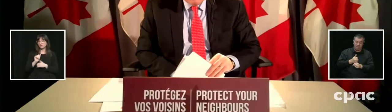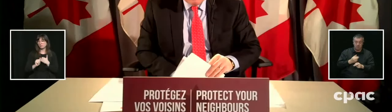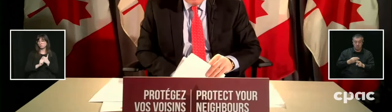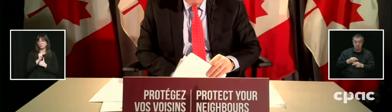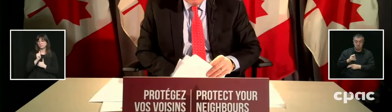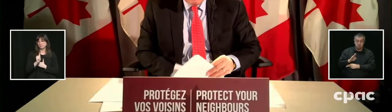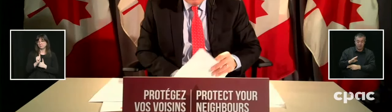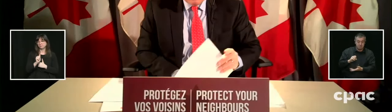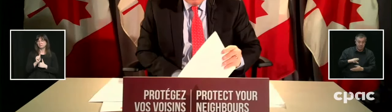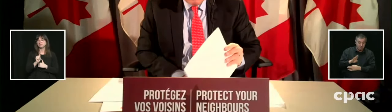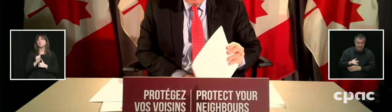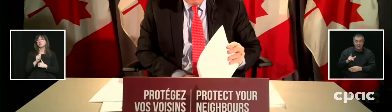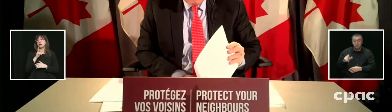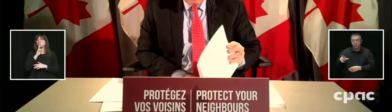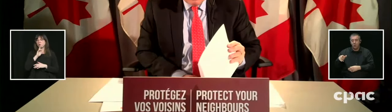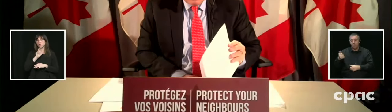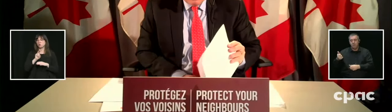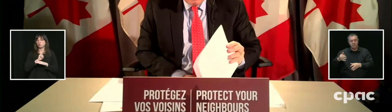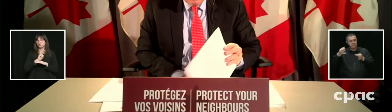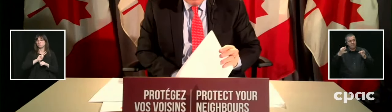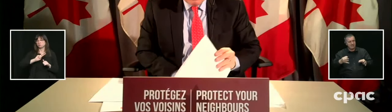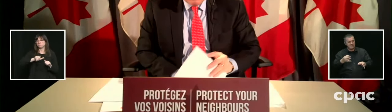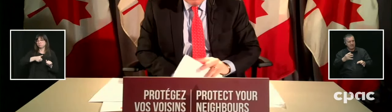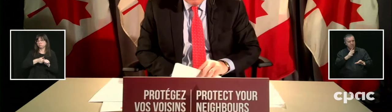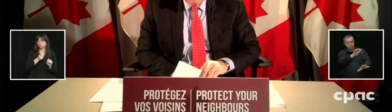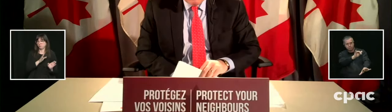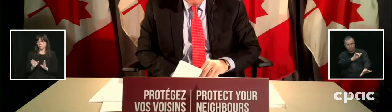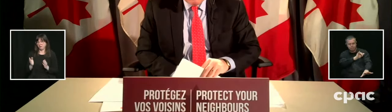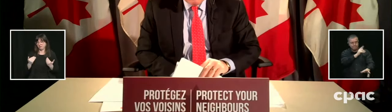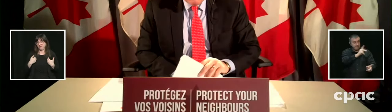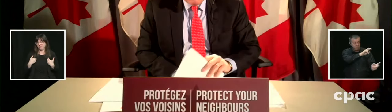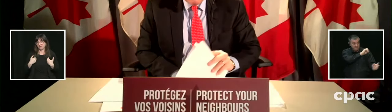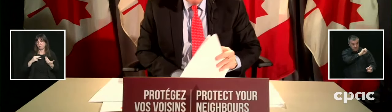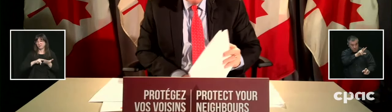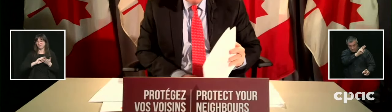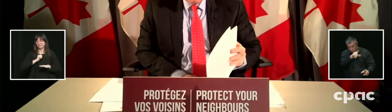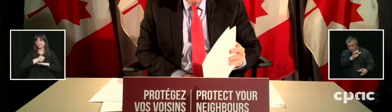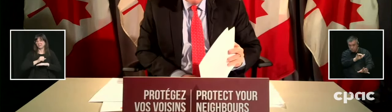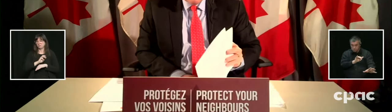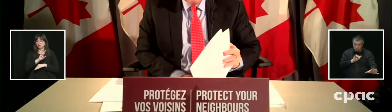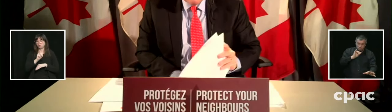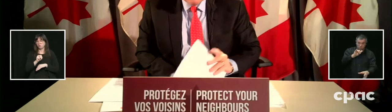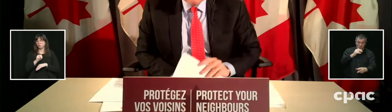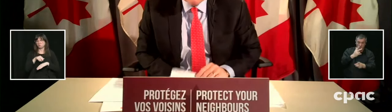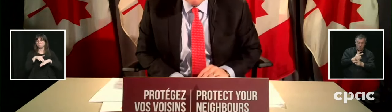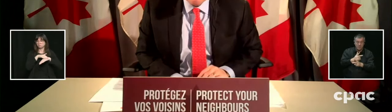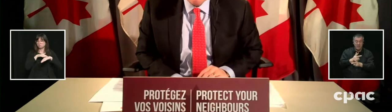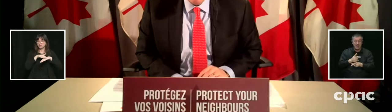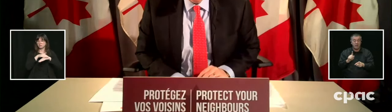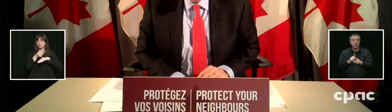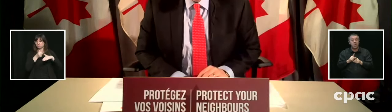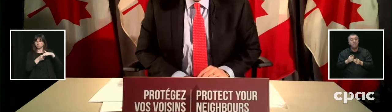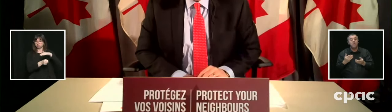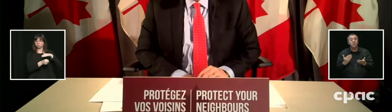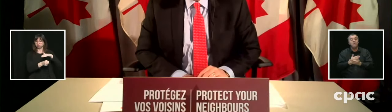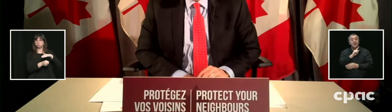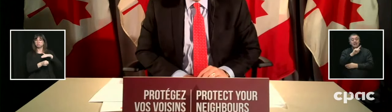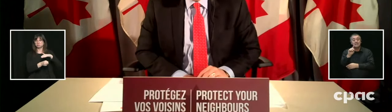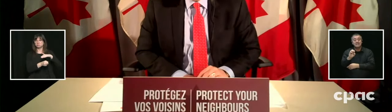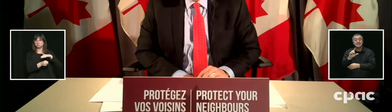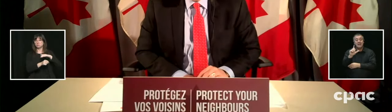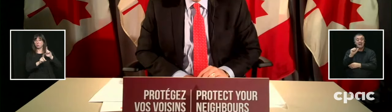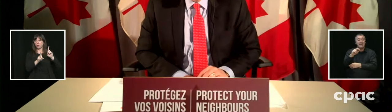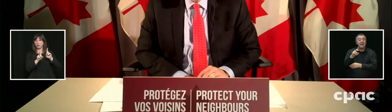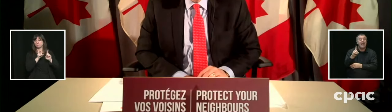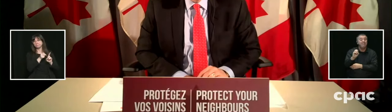place lui-même une quarantaine obligatoire à l'hôtel comme ce que fait la Nouvelle-Zélande. J'aimerais savoir si le fédéral considère que c'est une